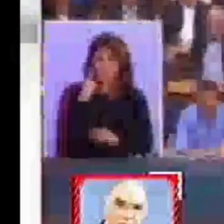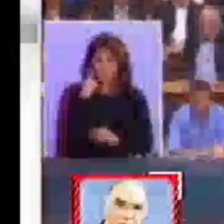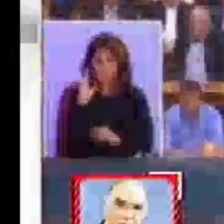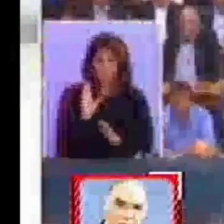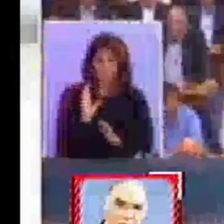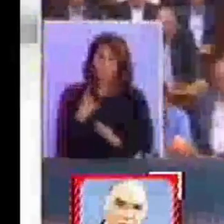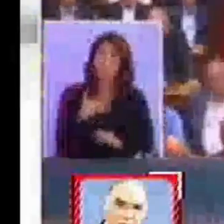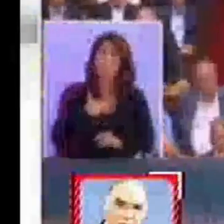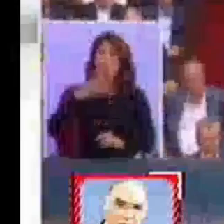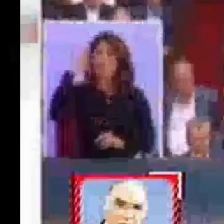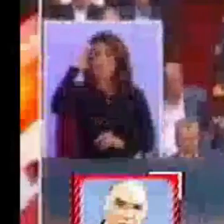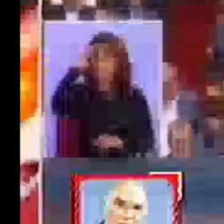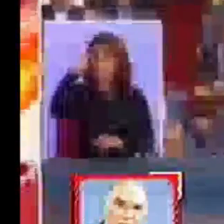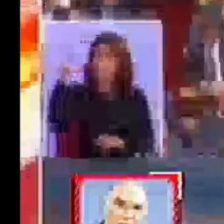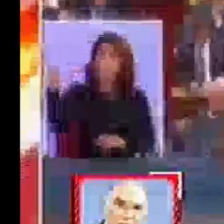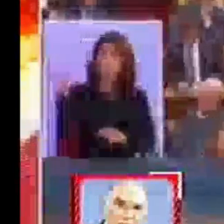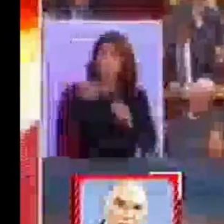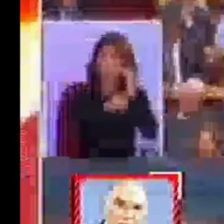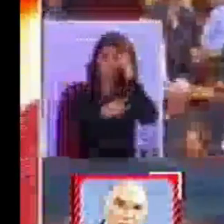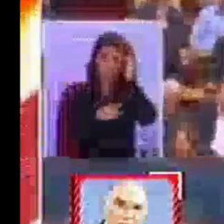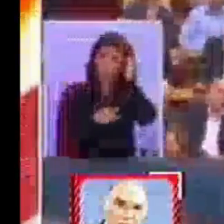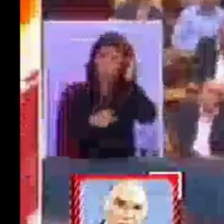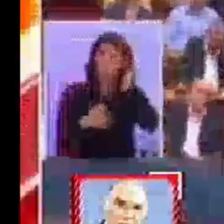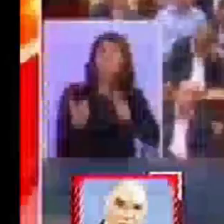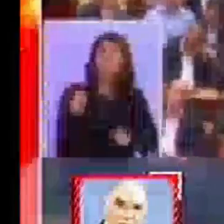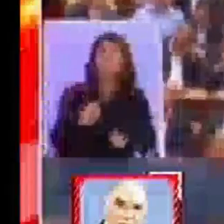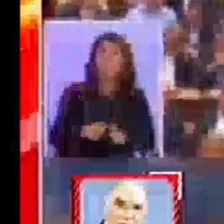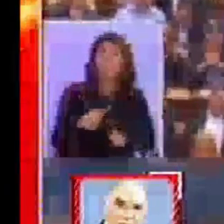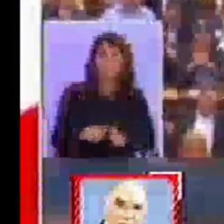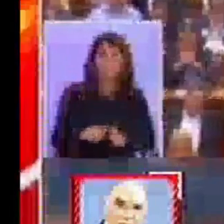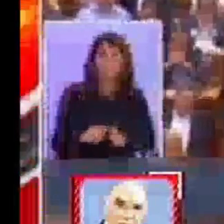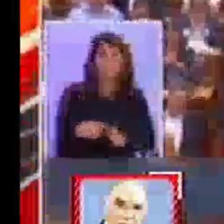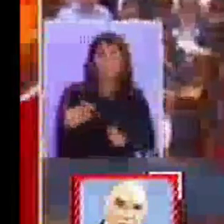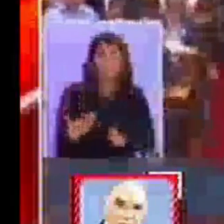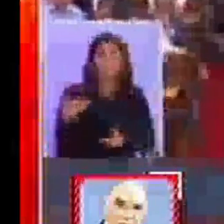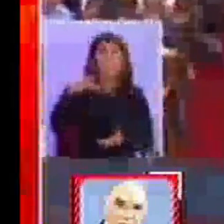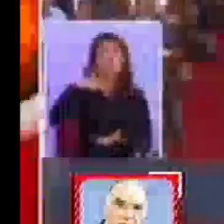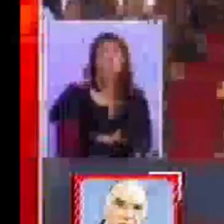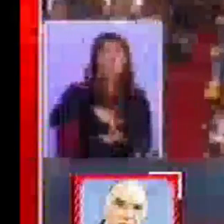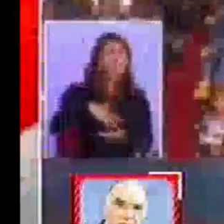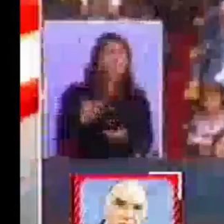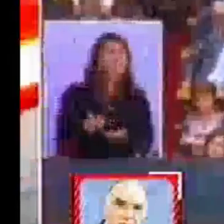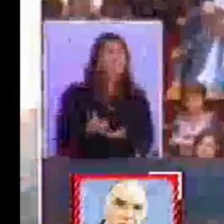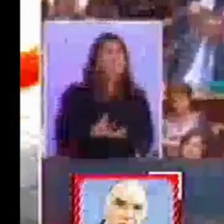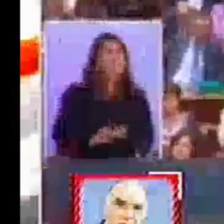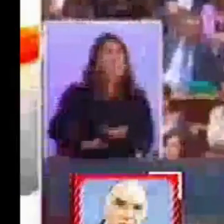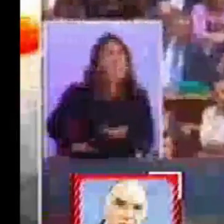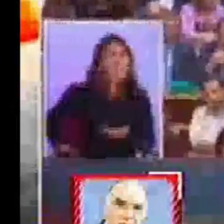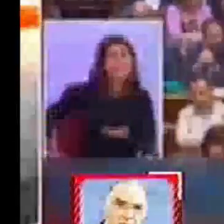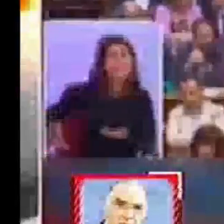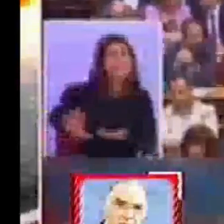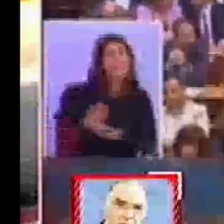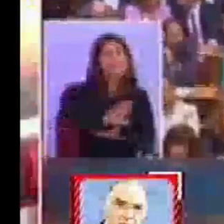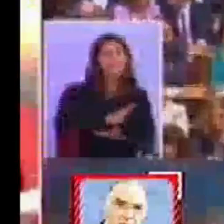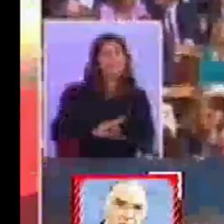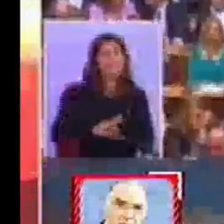Διορισμός ήταν. Οπότε νομίζω το ηθικό του πράγματος απαιτούσε να παραδώσουν την έδρα.